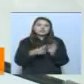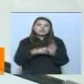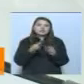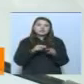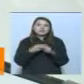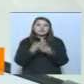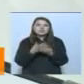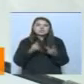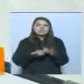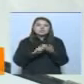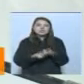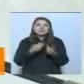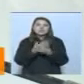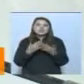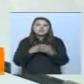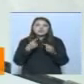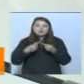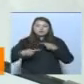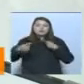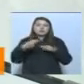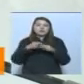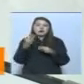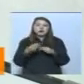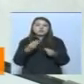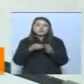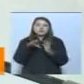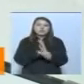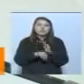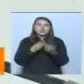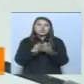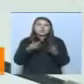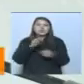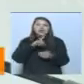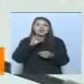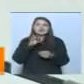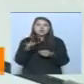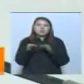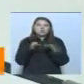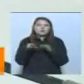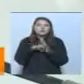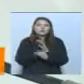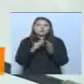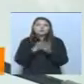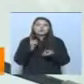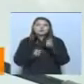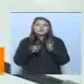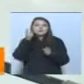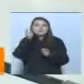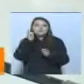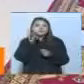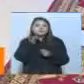вам историю денег в хронологии от времен, когда Мангистау входил в состав Закаспийской области, и до современной постсоветской